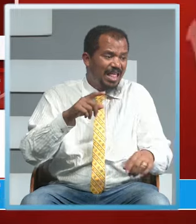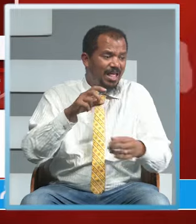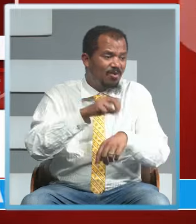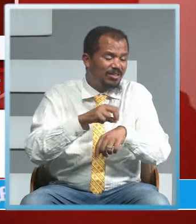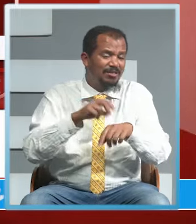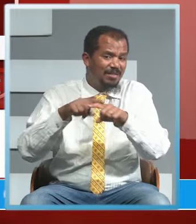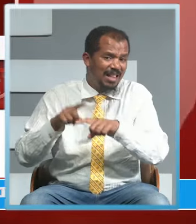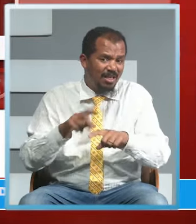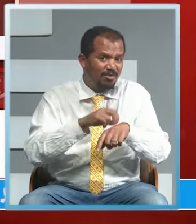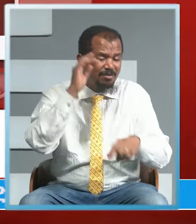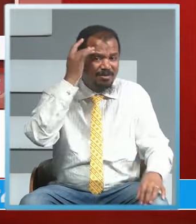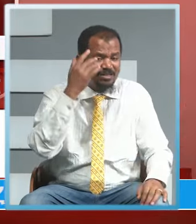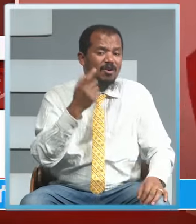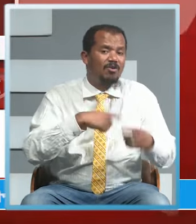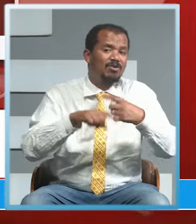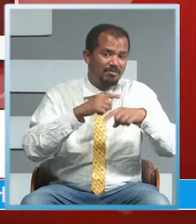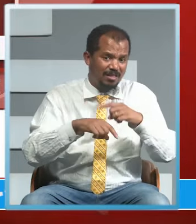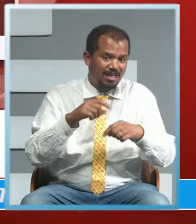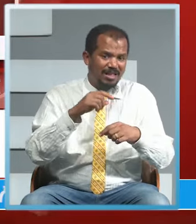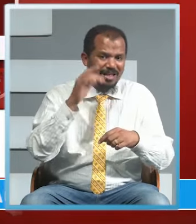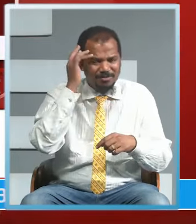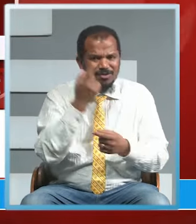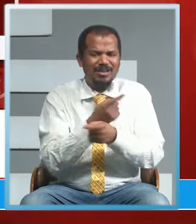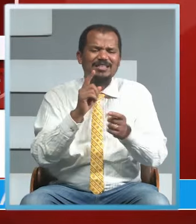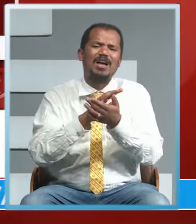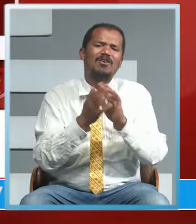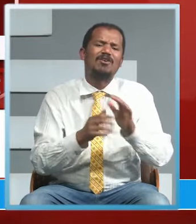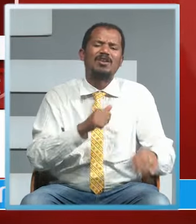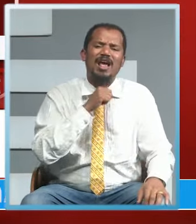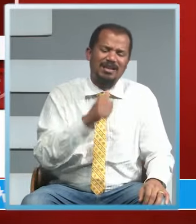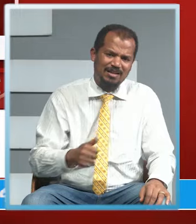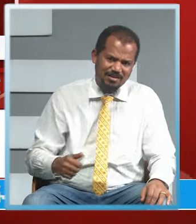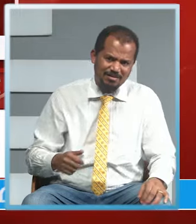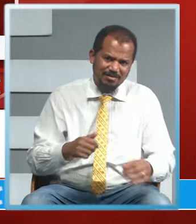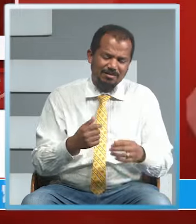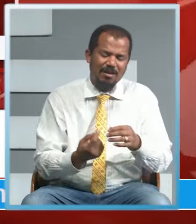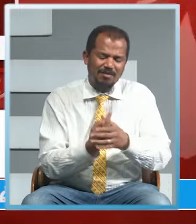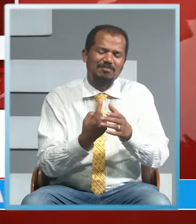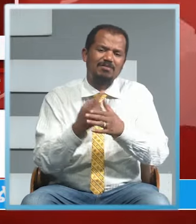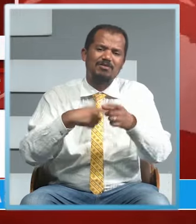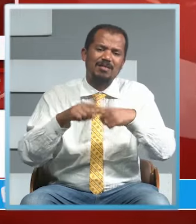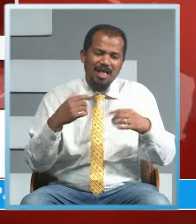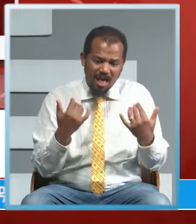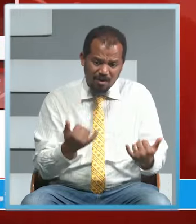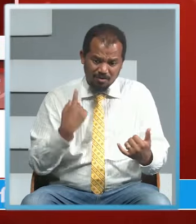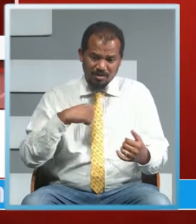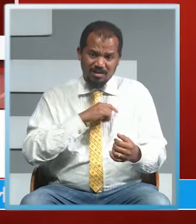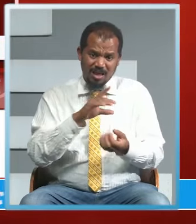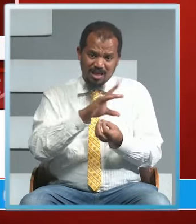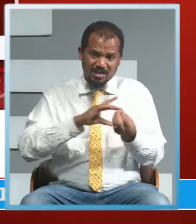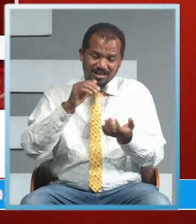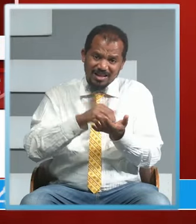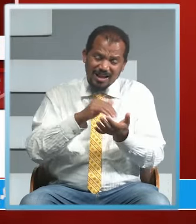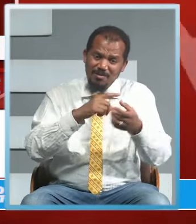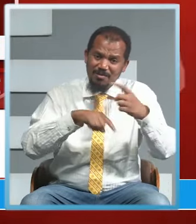በተለያየ አካባቢ በተለያየ ወቅት በሽታው ይነሳል። ከበሽታው ነፃ የሆነ ሀገር አይደለም። ክልላችን እንደዛ ይነሳል ማለት ነው። ግን አሁን እኛ